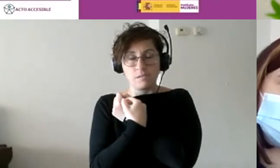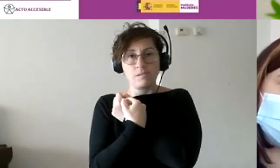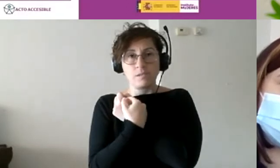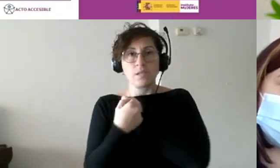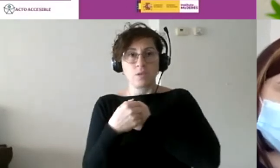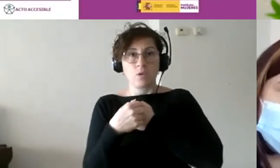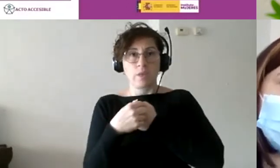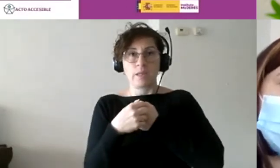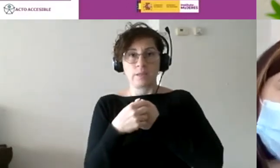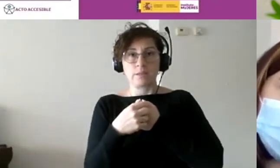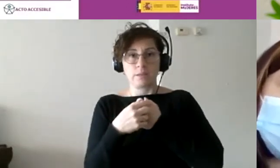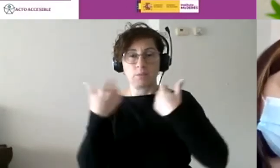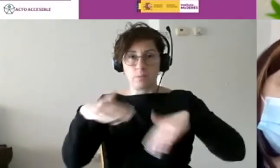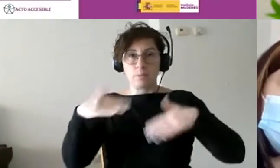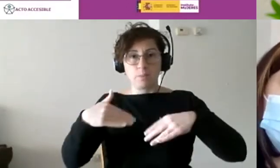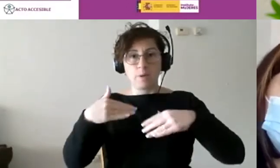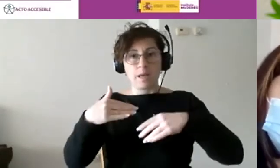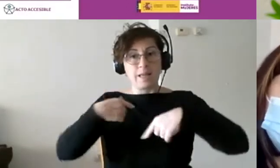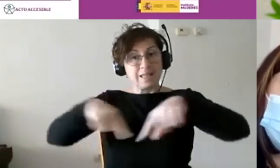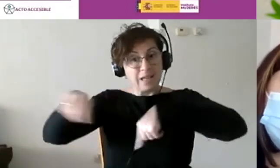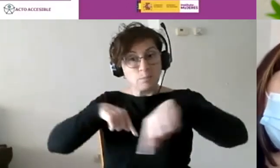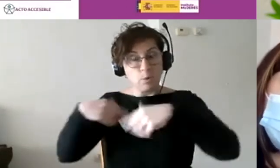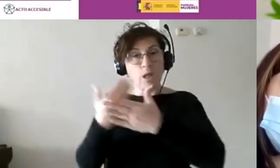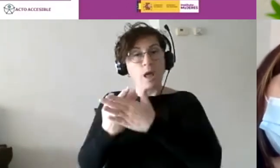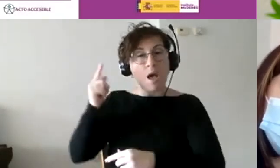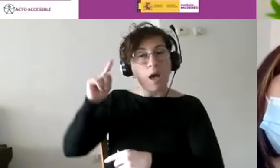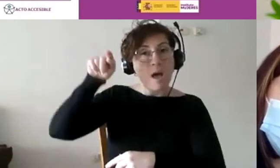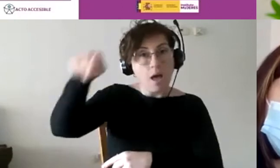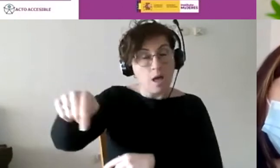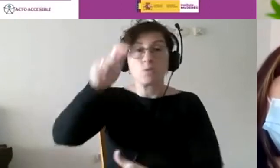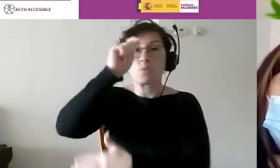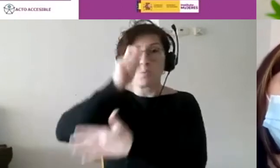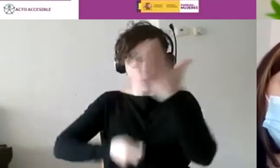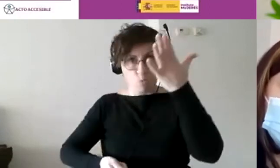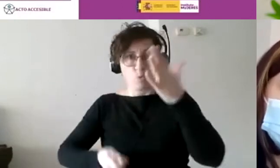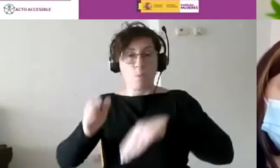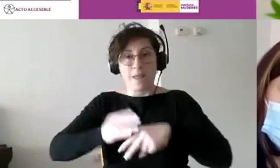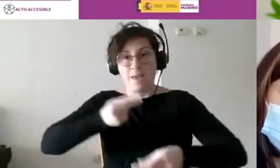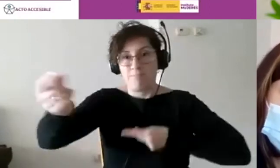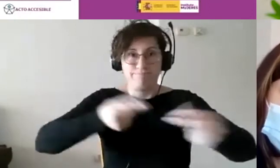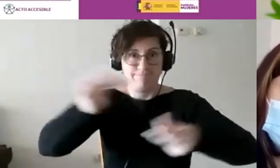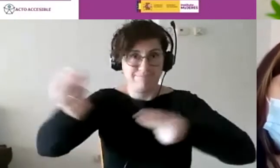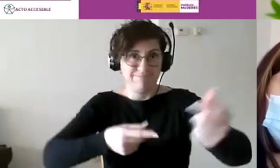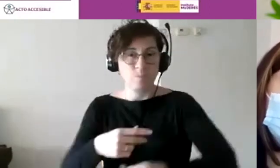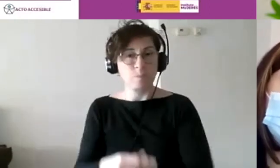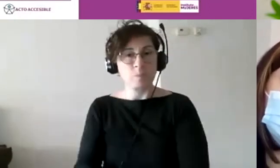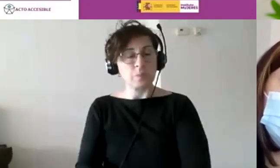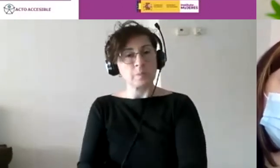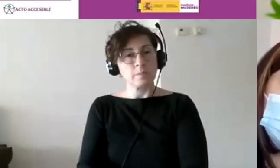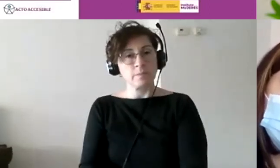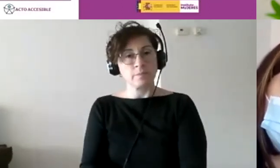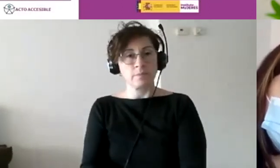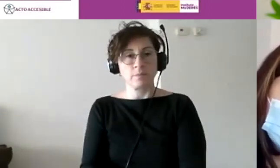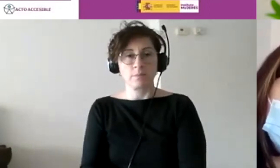evacuated. За кордоном, а вона знаходиться в іншій державі, вона не знає мови,